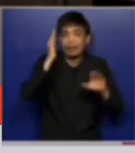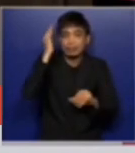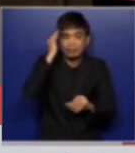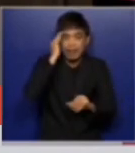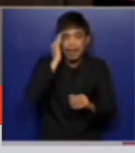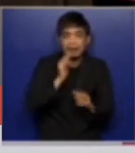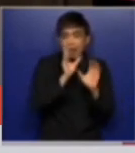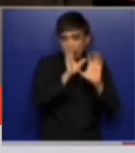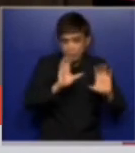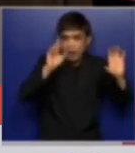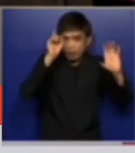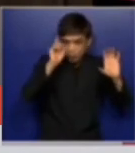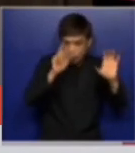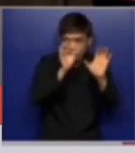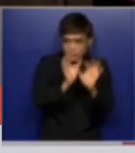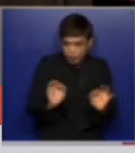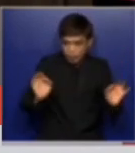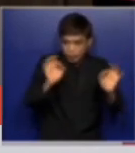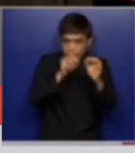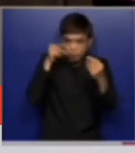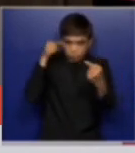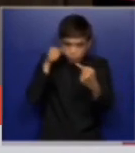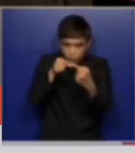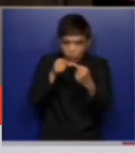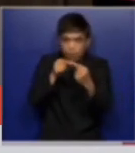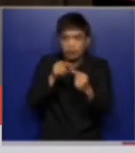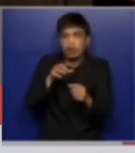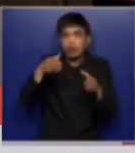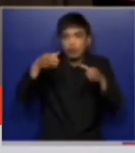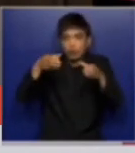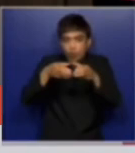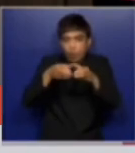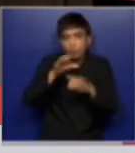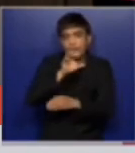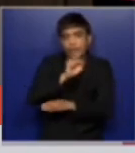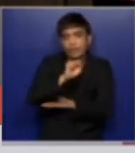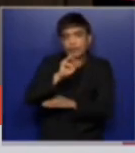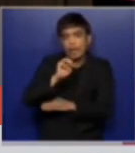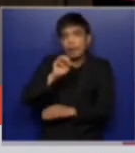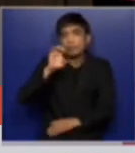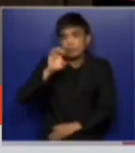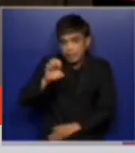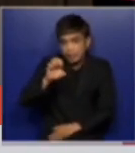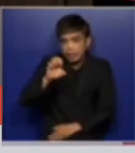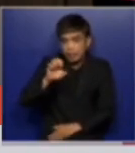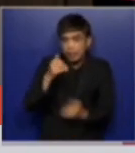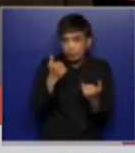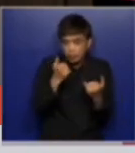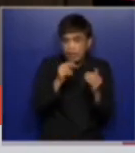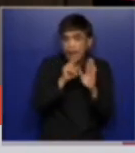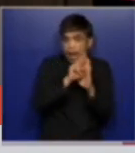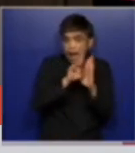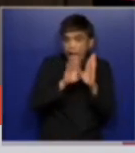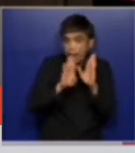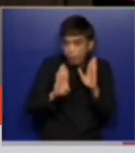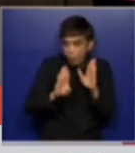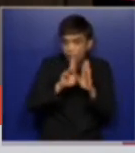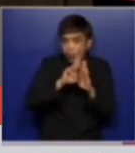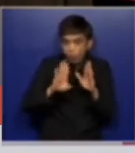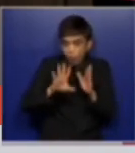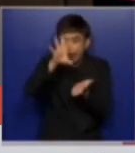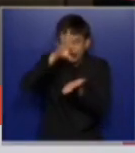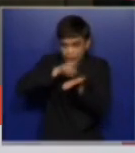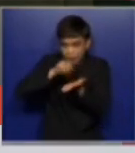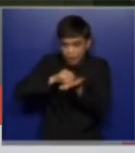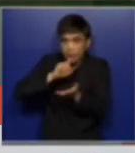ความสำคัญกับภาค SME วันนี้เรามี SME ที่อยู่ในระบบ 3,77,000 คน